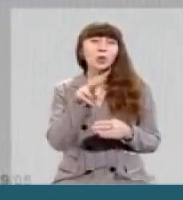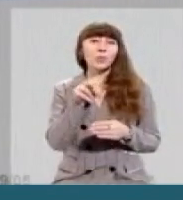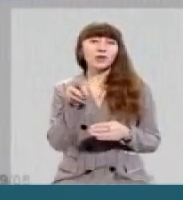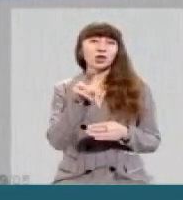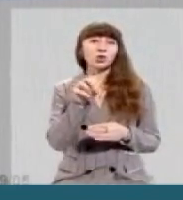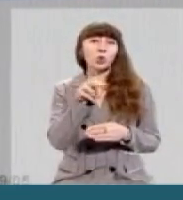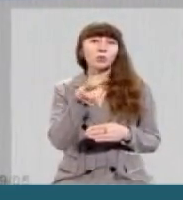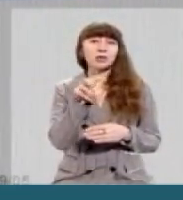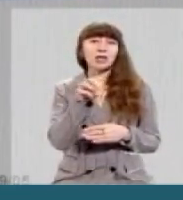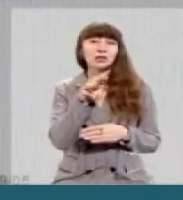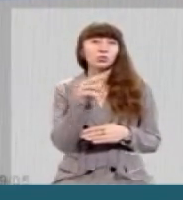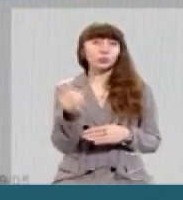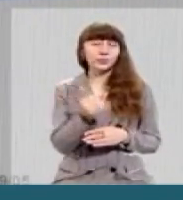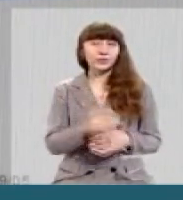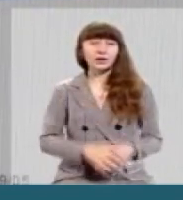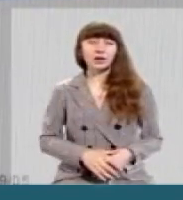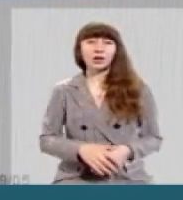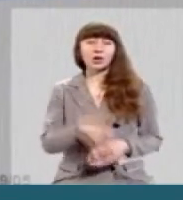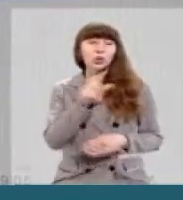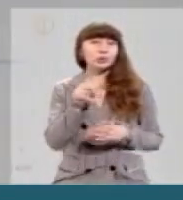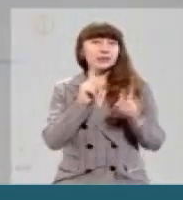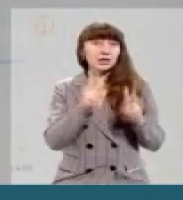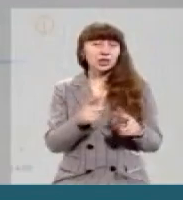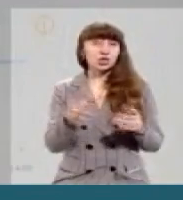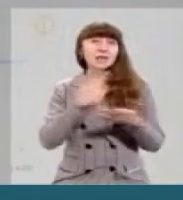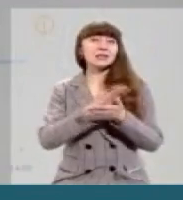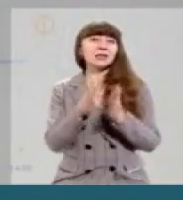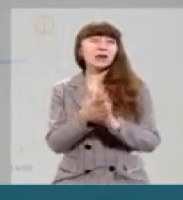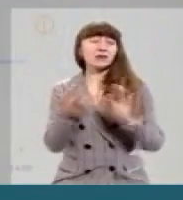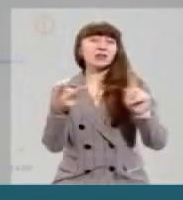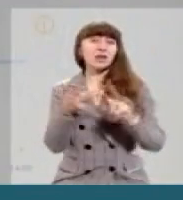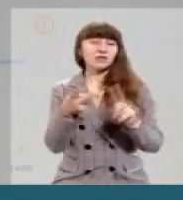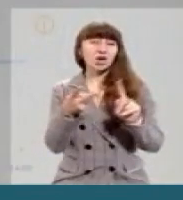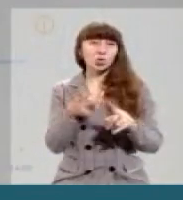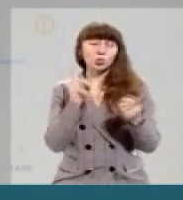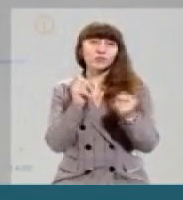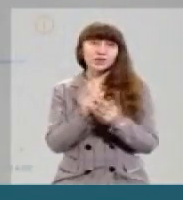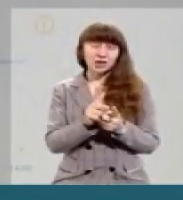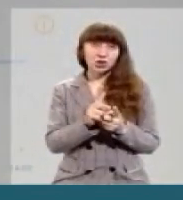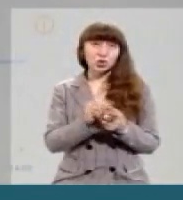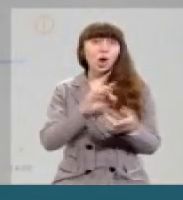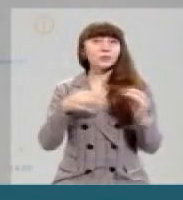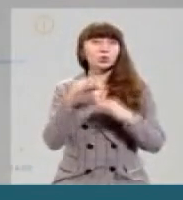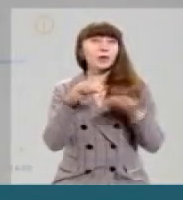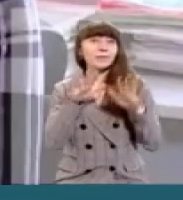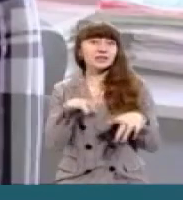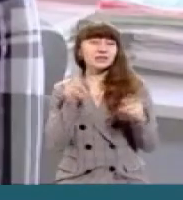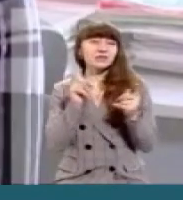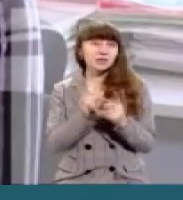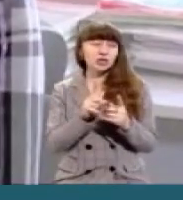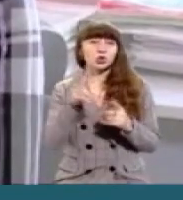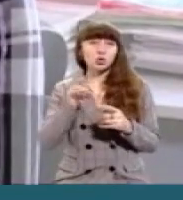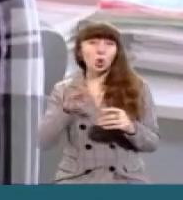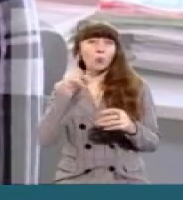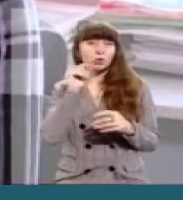алаяқ алдын ала сатып алған әр түрлі абоненттік нөмірлерге бастапқы жарнаны төлеуді сұрайды. Ары қарай ол келесі кездесу жөнінде келісім